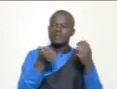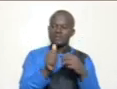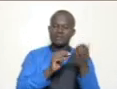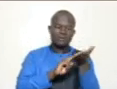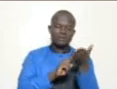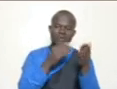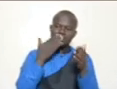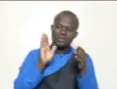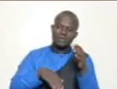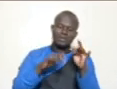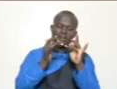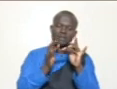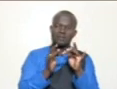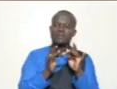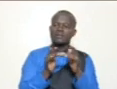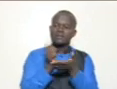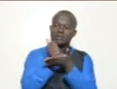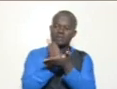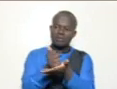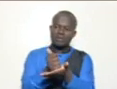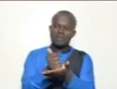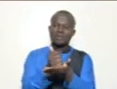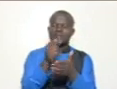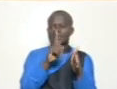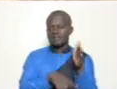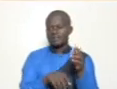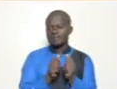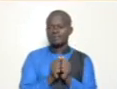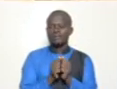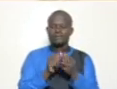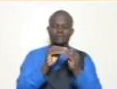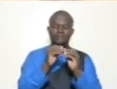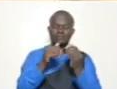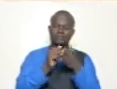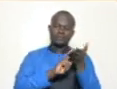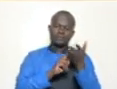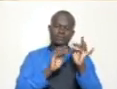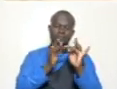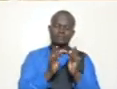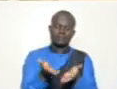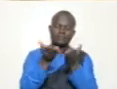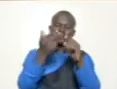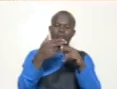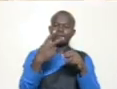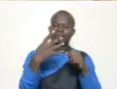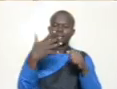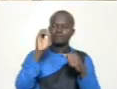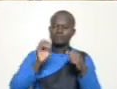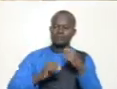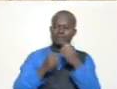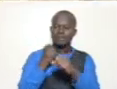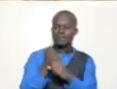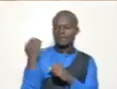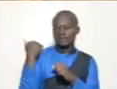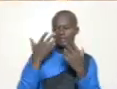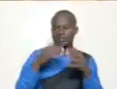koreshwa rya internet twamufasha iki umubare w'abakoresha internet wazamutseho 25% muri imyaka ishize ivuye